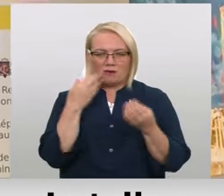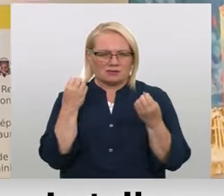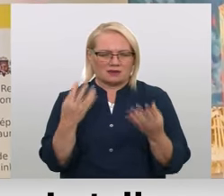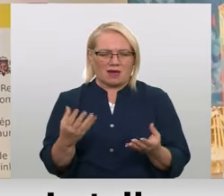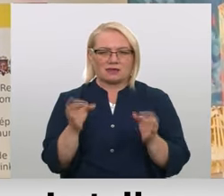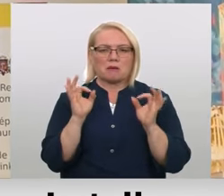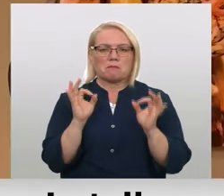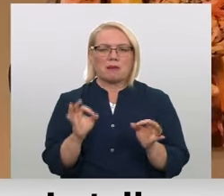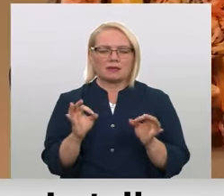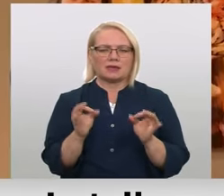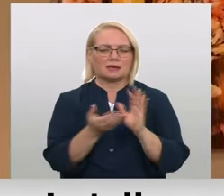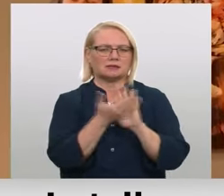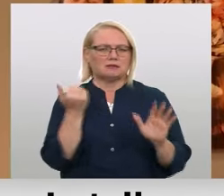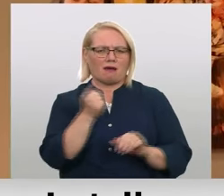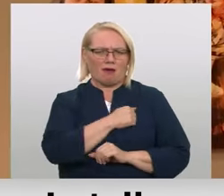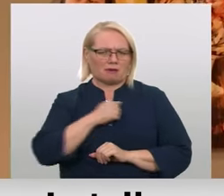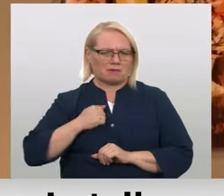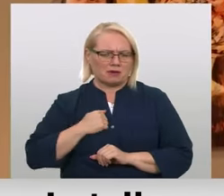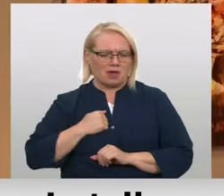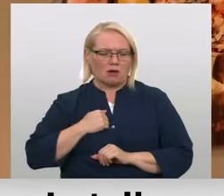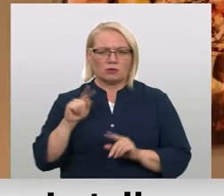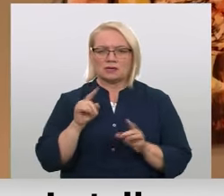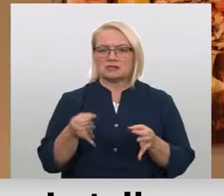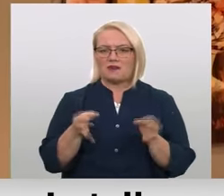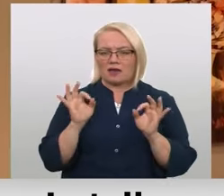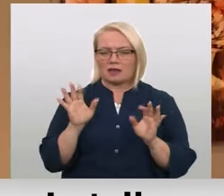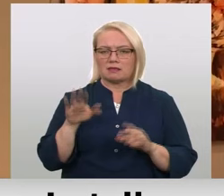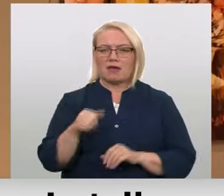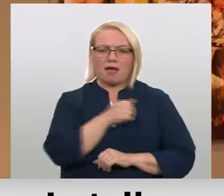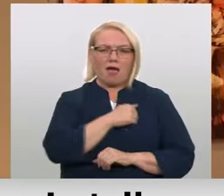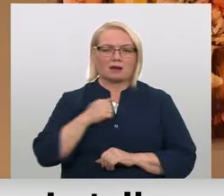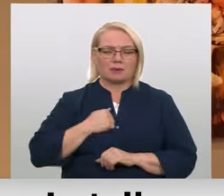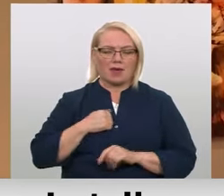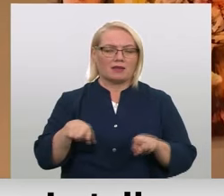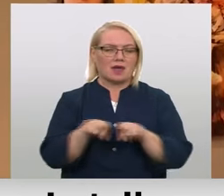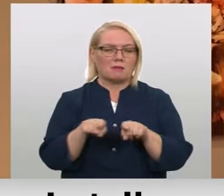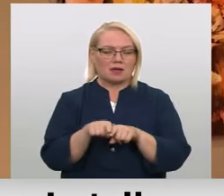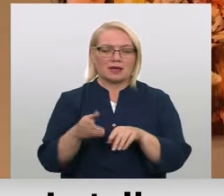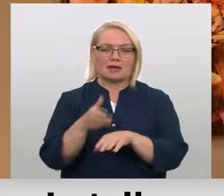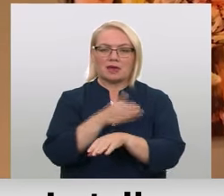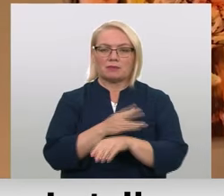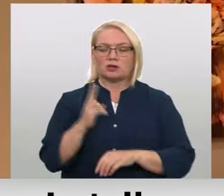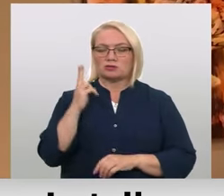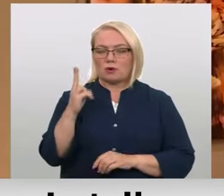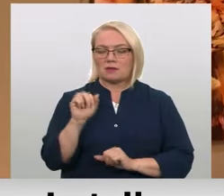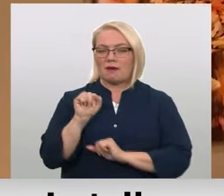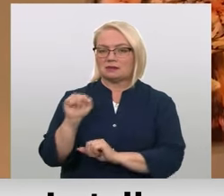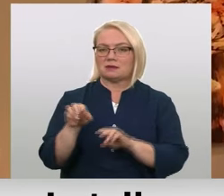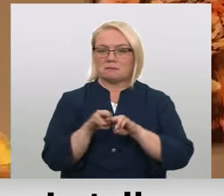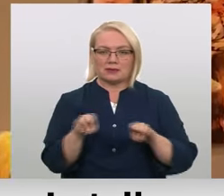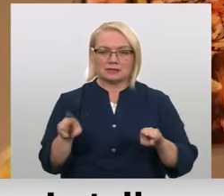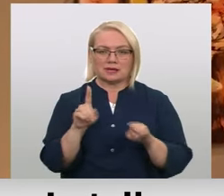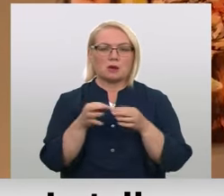pati iesaukšanas kārtība un uzsvēra, ka ir svarīgi, lai dienēšana, gluži tāpat kā to iepriekš solījusi aizsardzības ministrija,